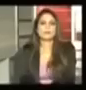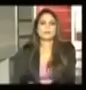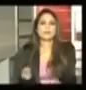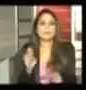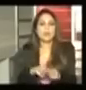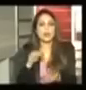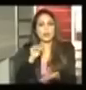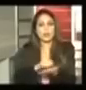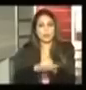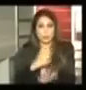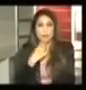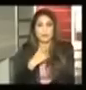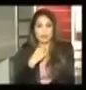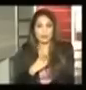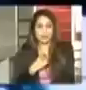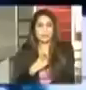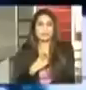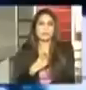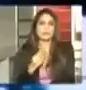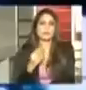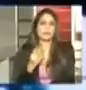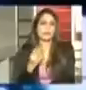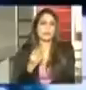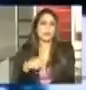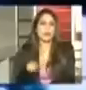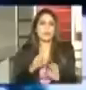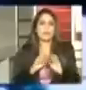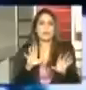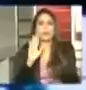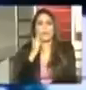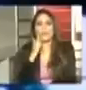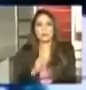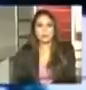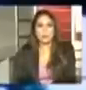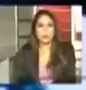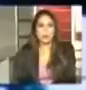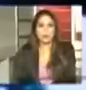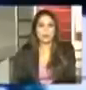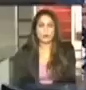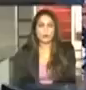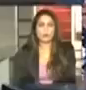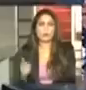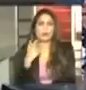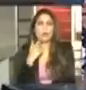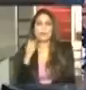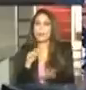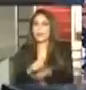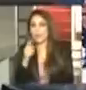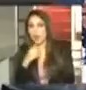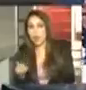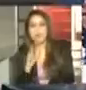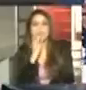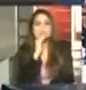המדורה בעברית של הג'רוזלם פוסט, שמו את זה בפייסבוק, באתר של... זאת אומרת, הם אמרו, אנחנו לא נכניס את זה לעיתון, אבל כן נעלה